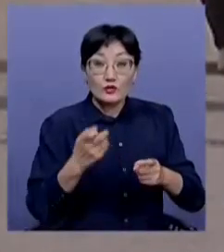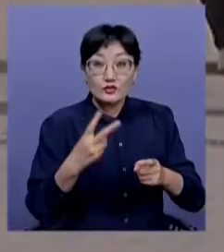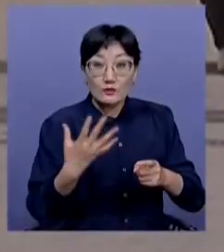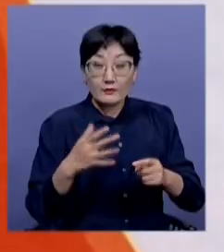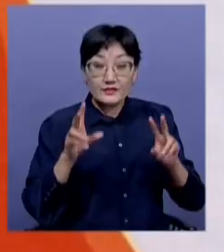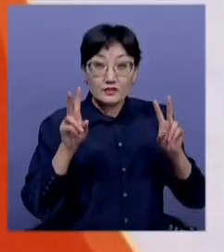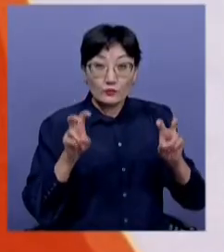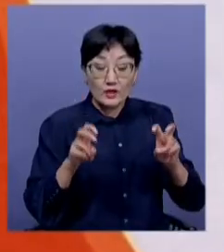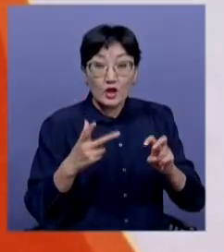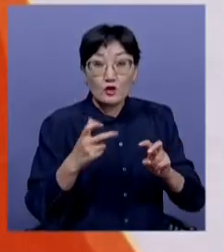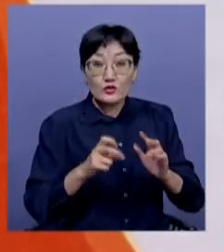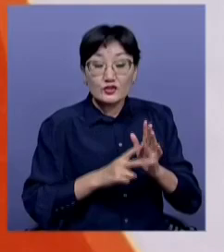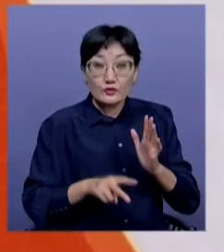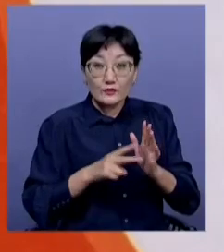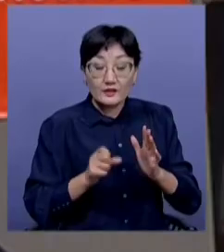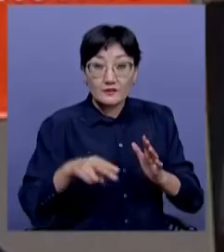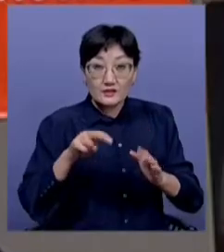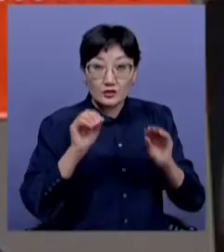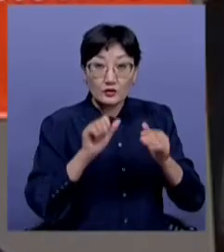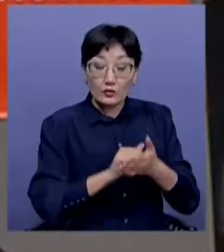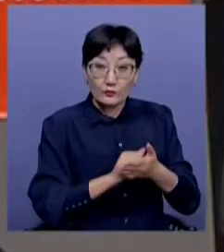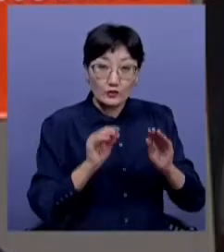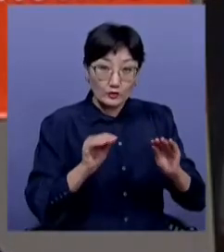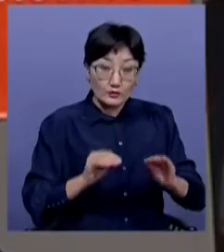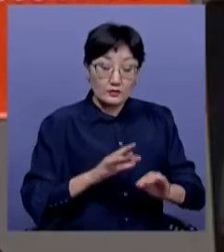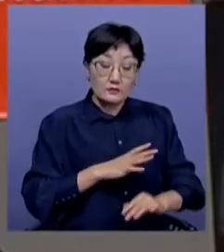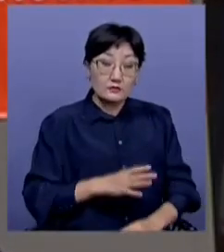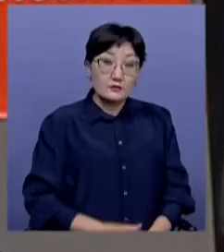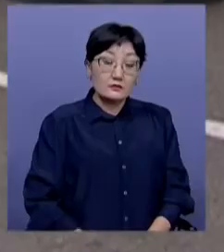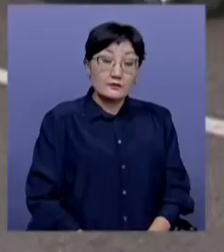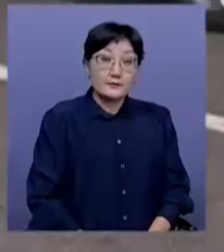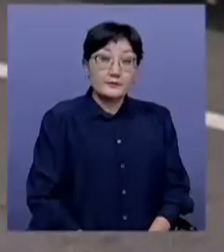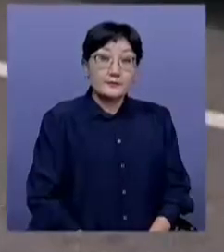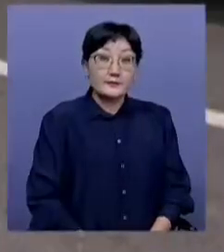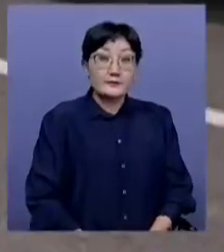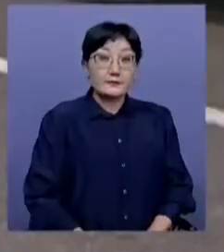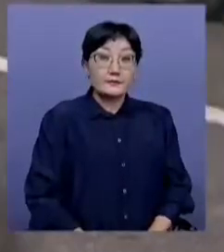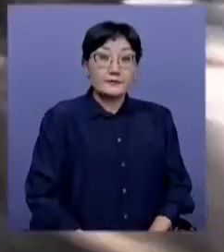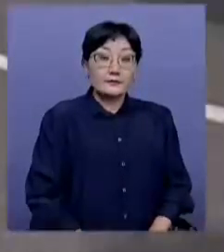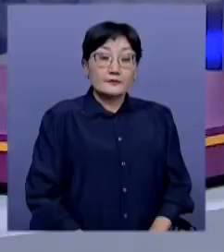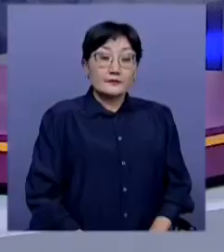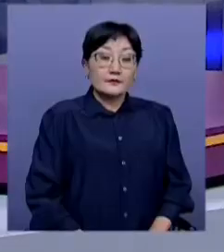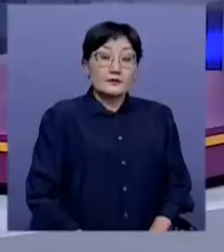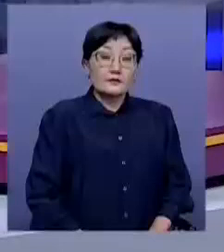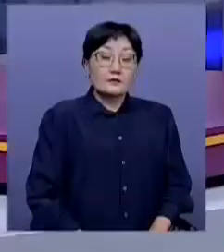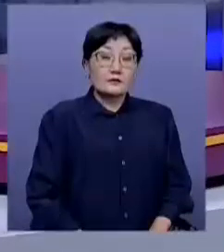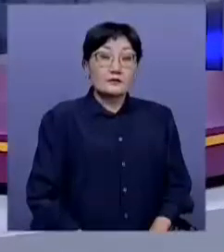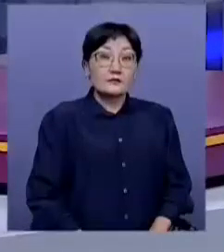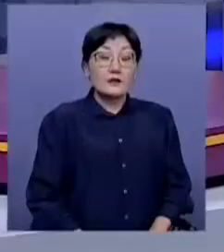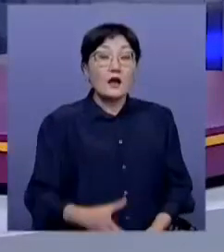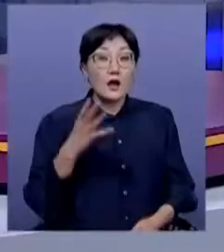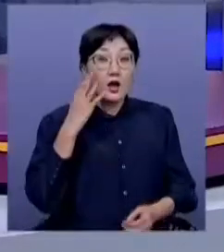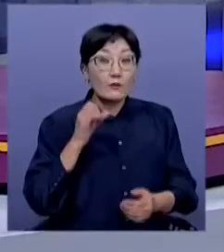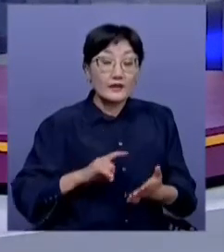бап бойынша 377 әкімшілік хаттама толтырылыпты. Сая Меңдеке, Мұрат Тайжан, Алматы телеарнасы. Ал